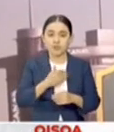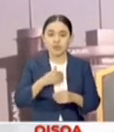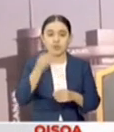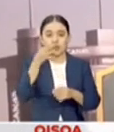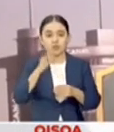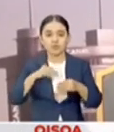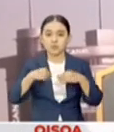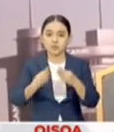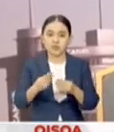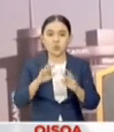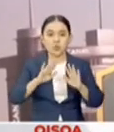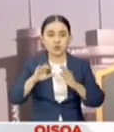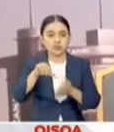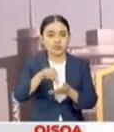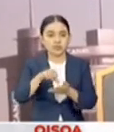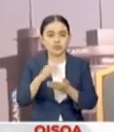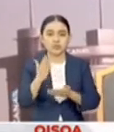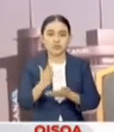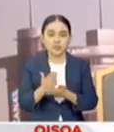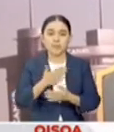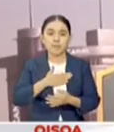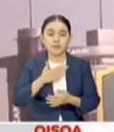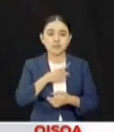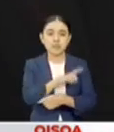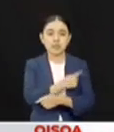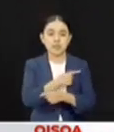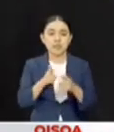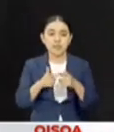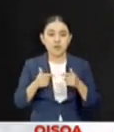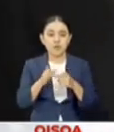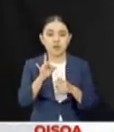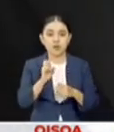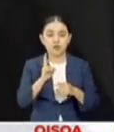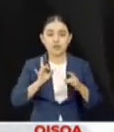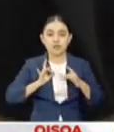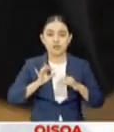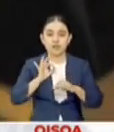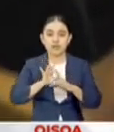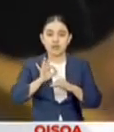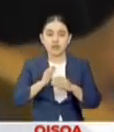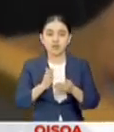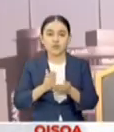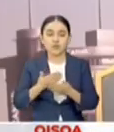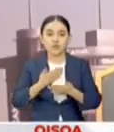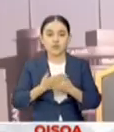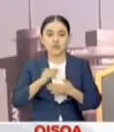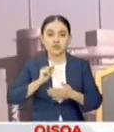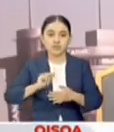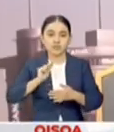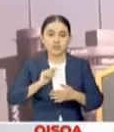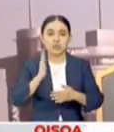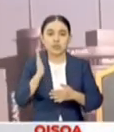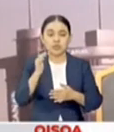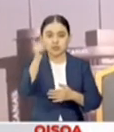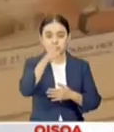tajribalarimiz bilan bo'lishish uchun ko'rgazmada ishtirok etmoqdamiz. Bizning tibbiyot muassasamiz onkologik nevro kasalliklar yo'nalishlarida faoliyat yuritadi. Kelgusi